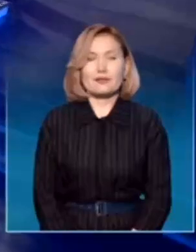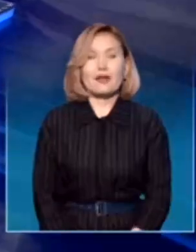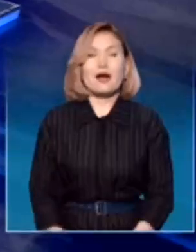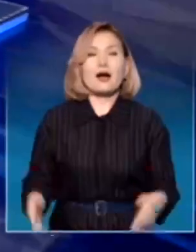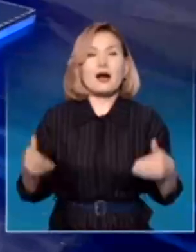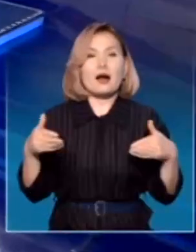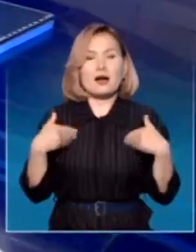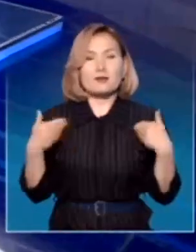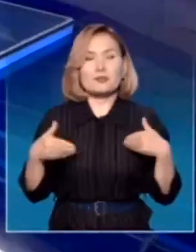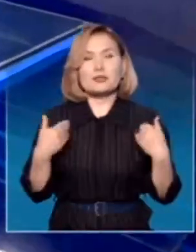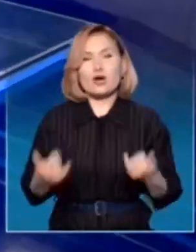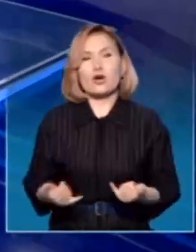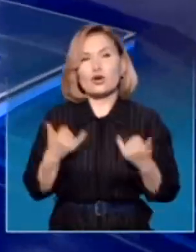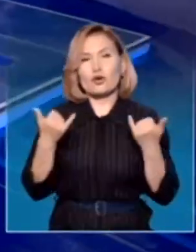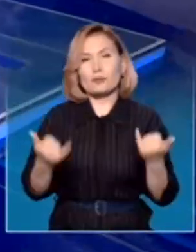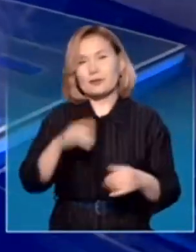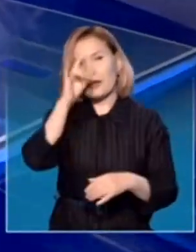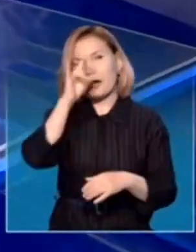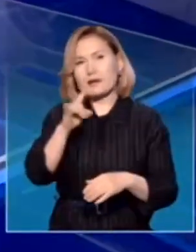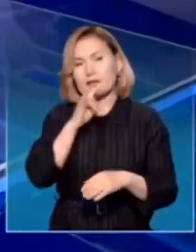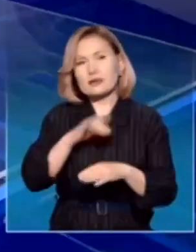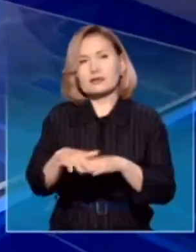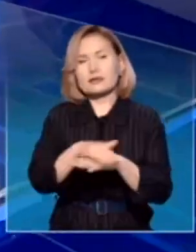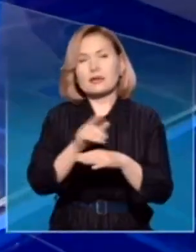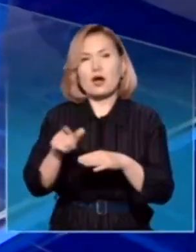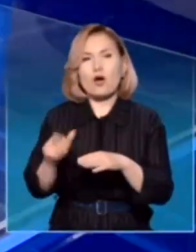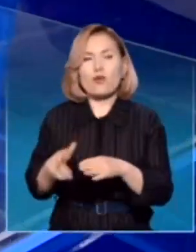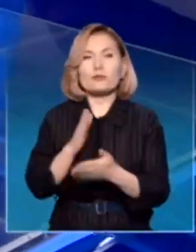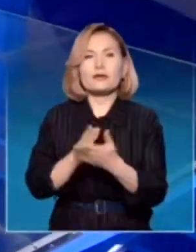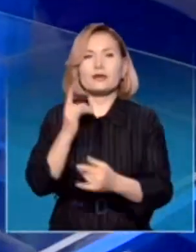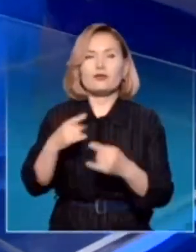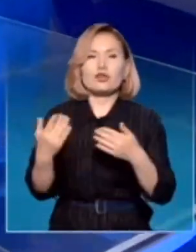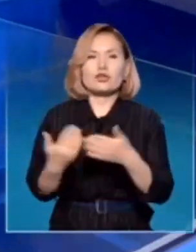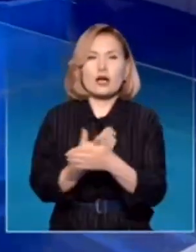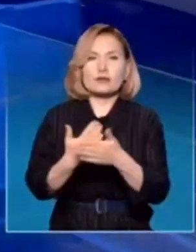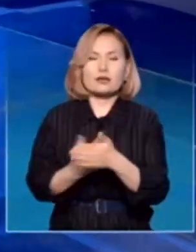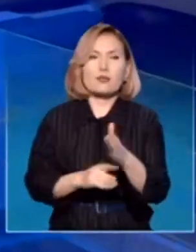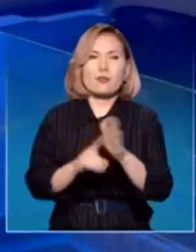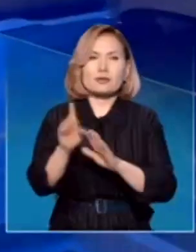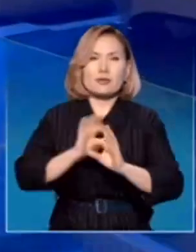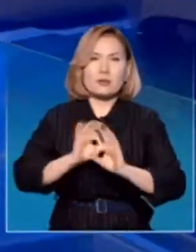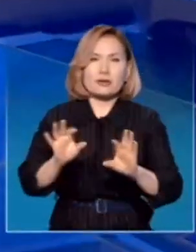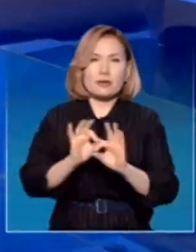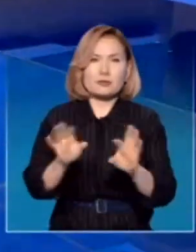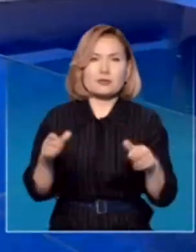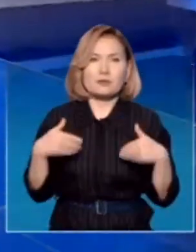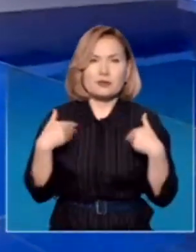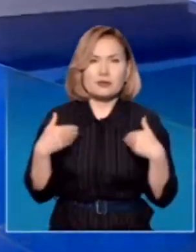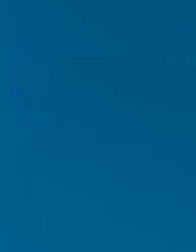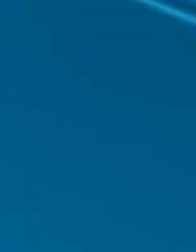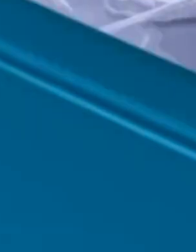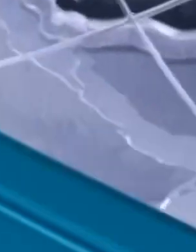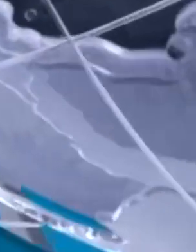Ассаламу алейкум, қадірлі көрермен. Тікелей эфирде ақпарат, студияда Шерхан Жамбулұлы және Суырды аудармашы Самал Мұрат.